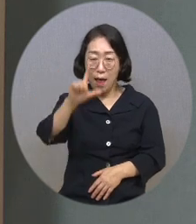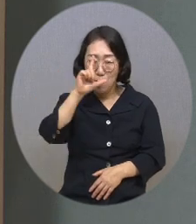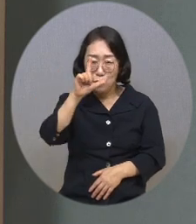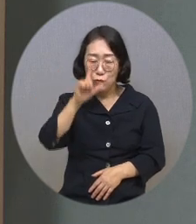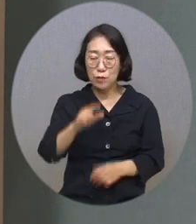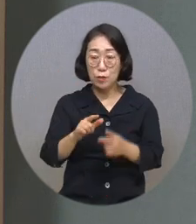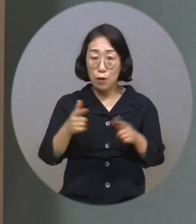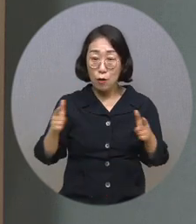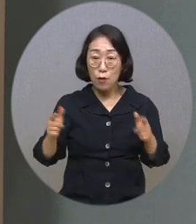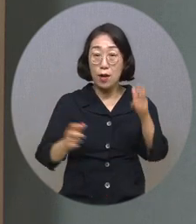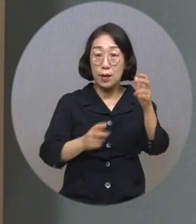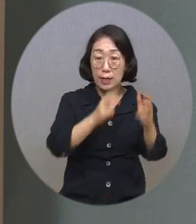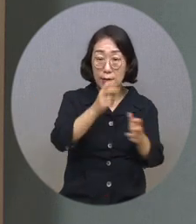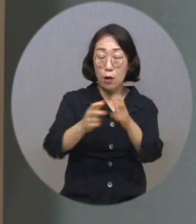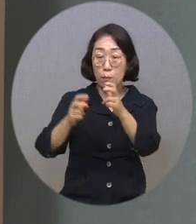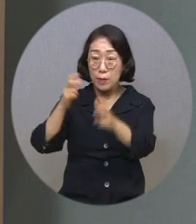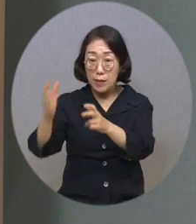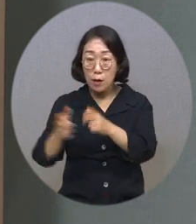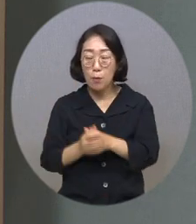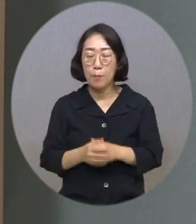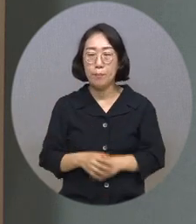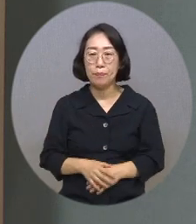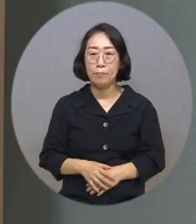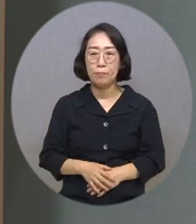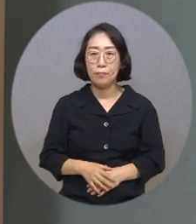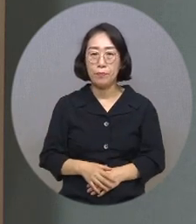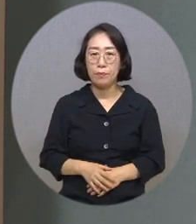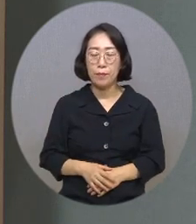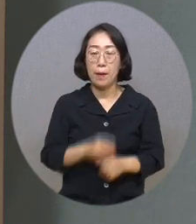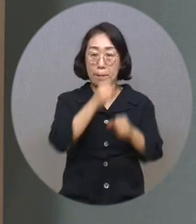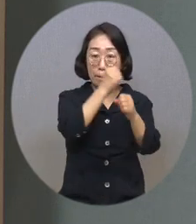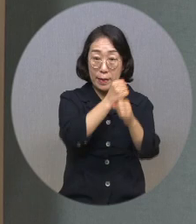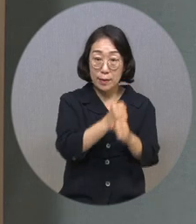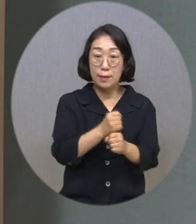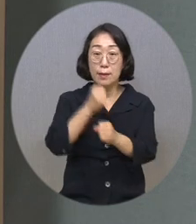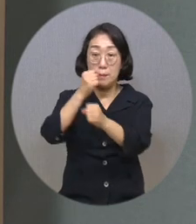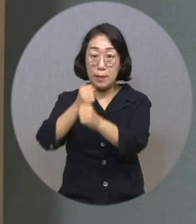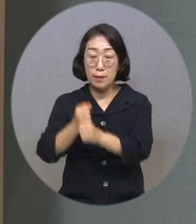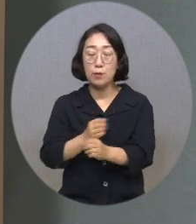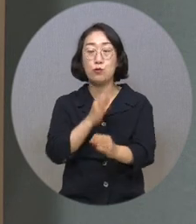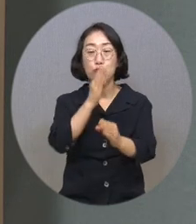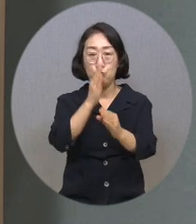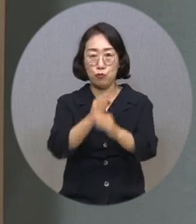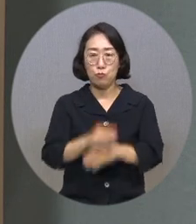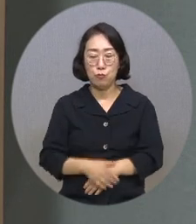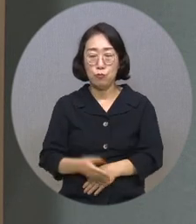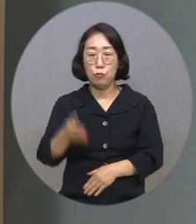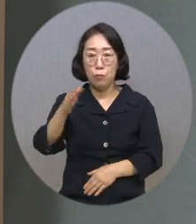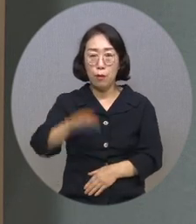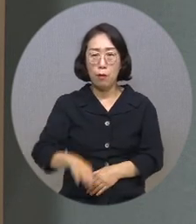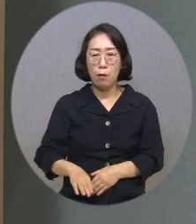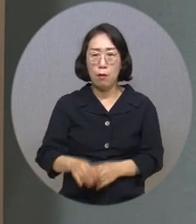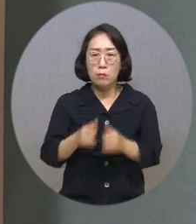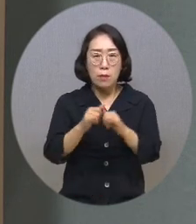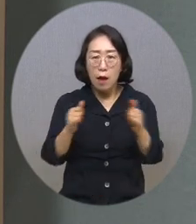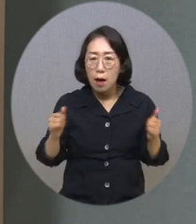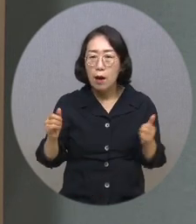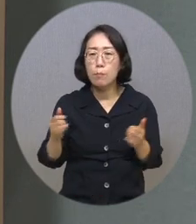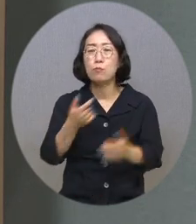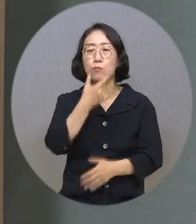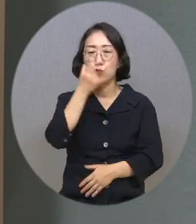많은 기업들이 이제 줄을 서서 생산을 하고 있잖아요. 예, 예. 그런데 이 사람이 없어요.